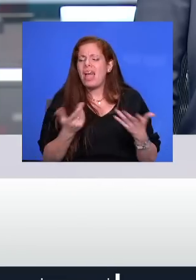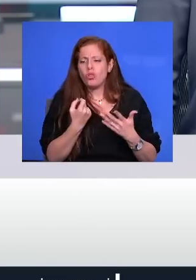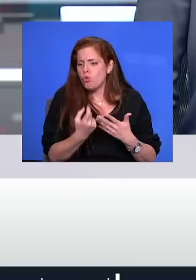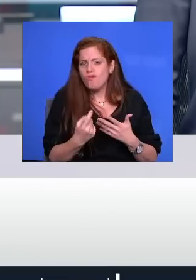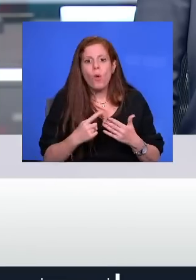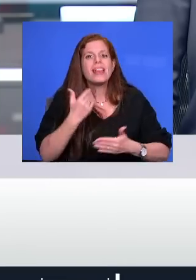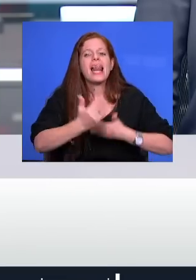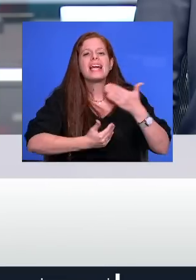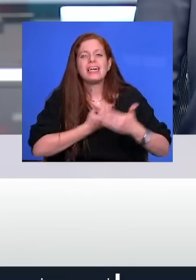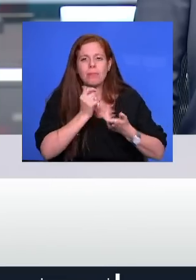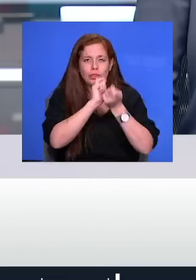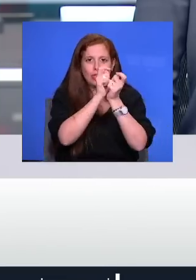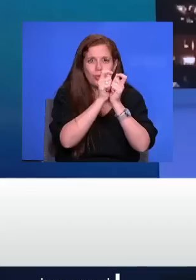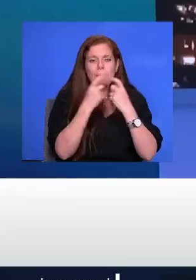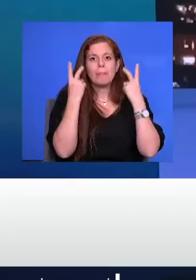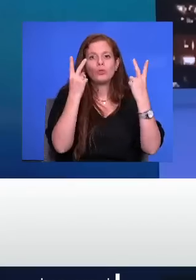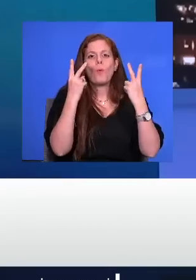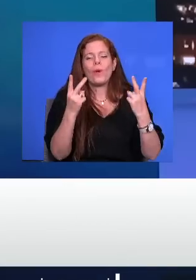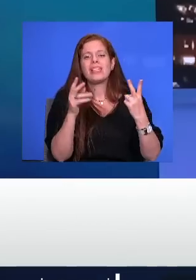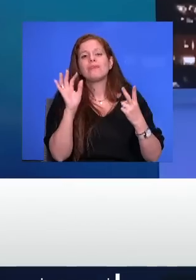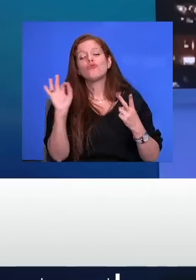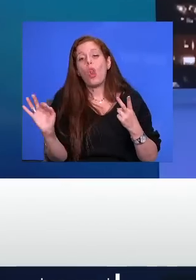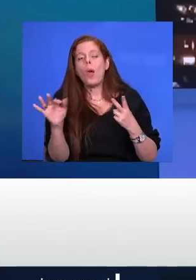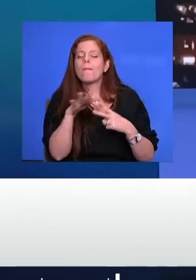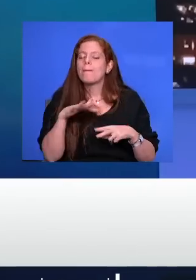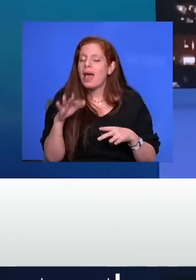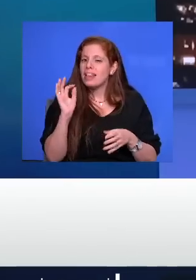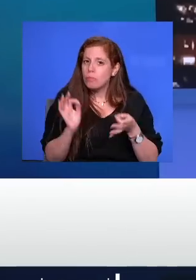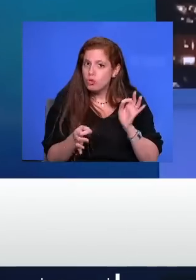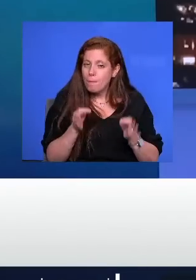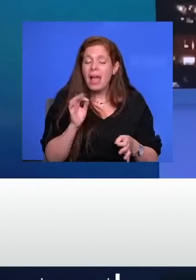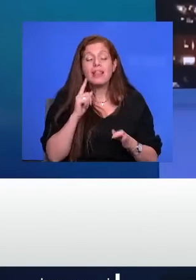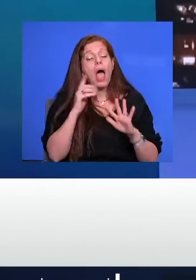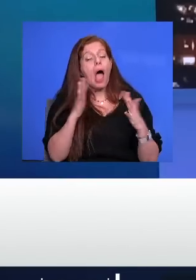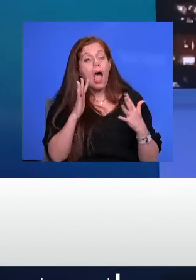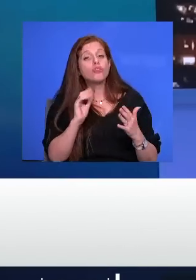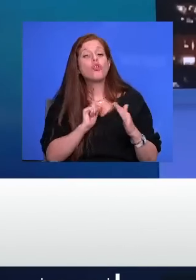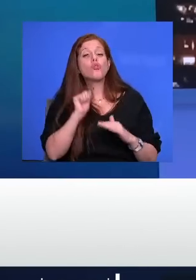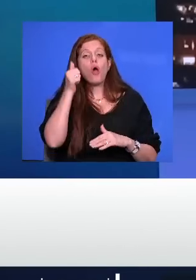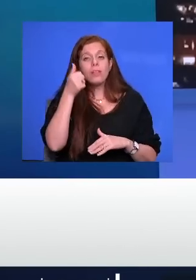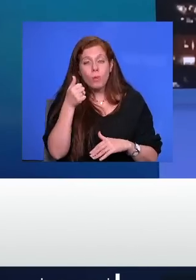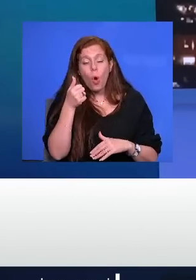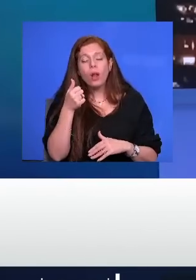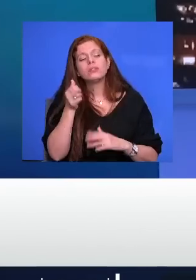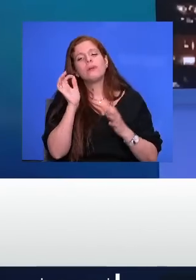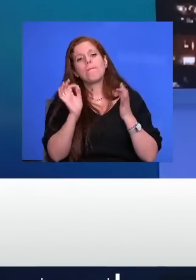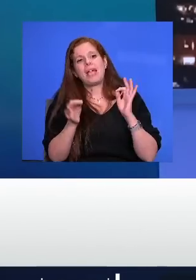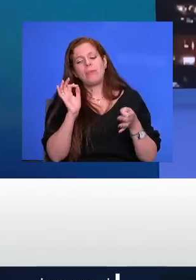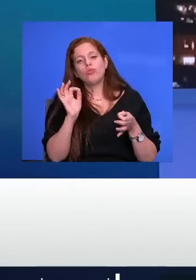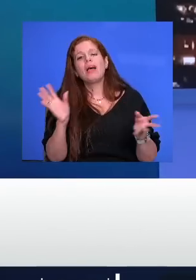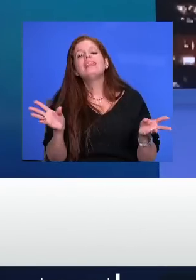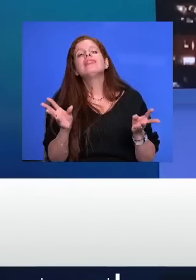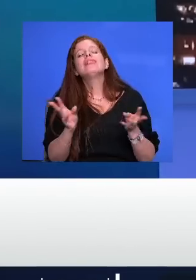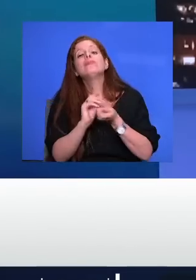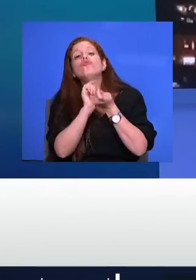את השינויים המשמעותיים, הדרמטיים שלו במערכת המשפט. הערכה היא שקודם כל על הפרק הוא בית המשפט, עם שינוי